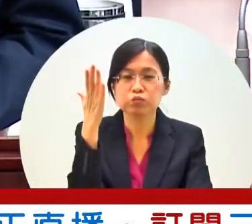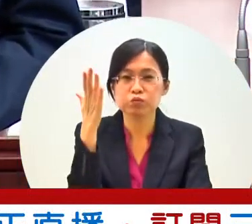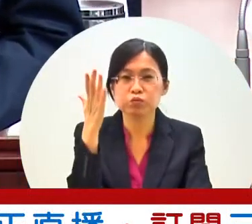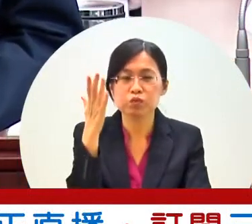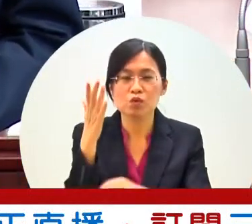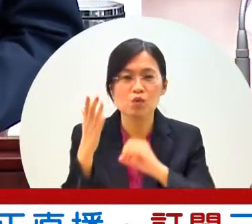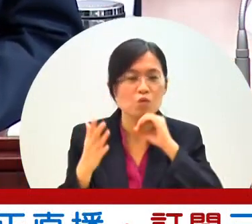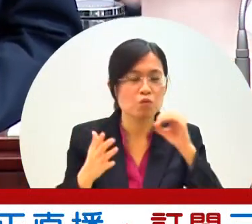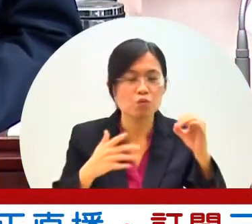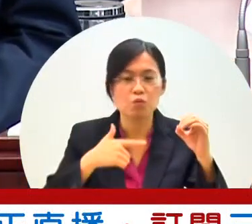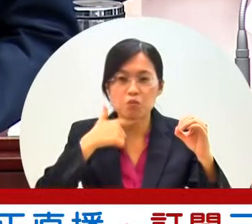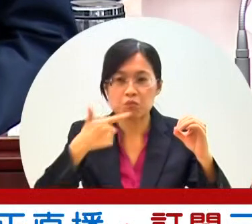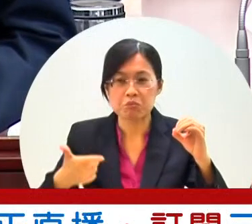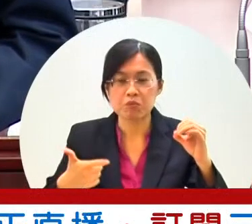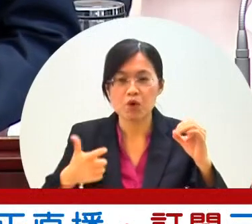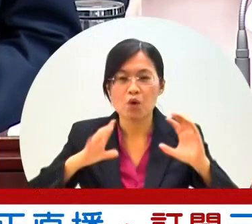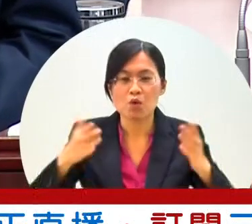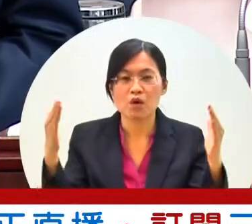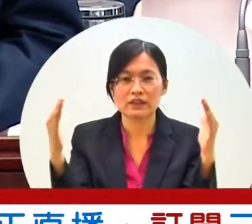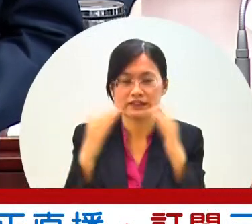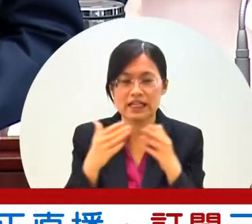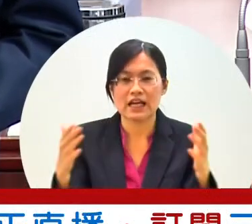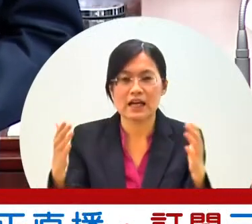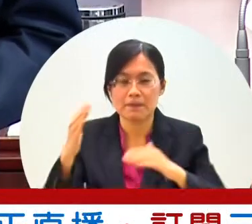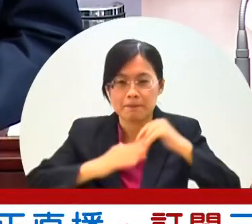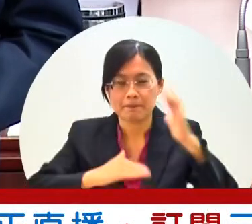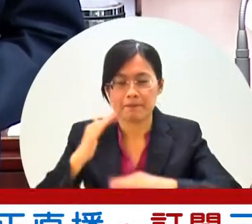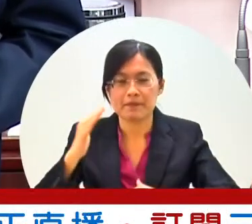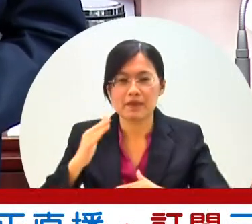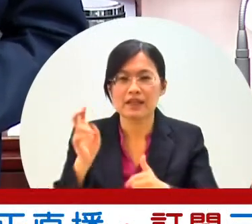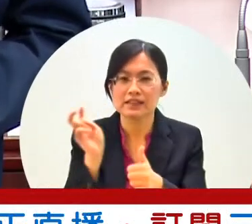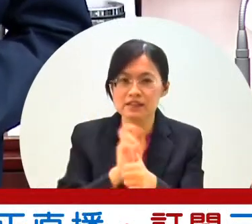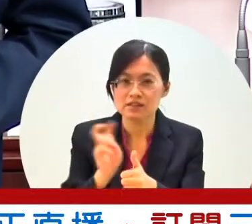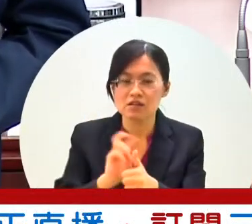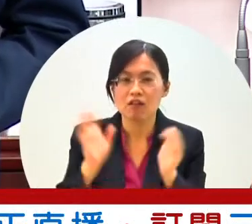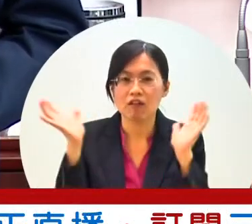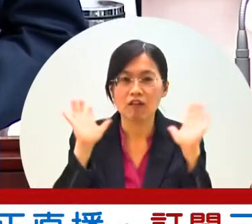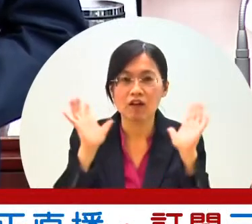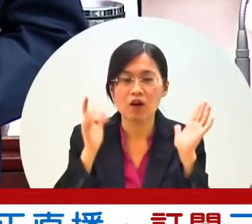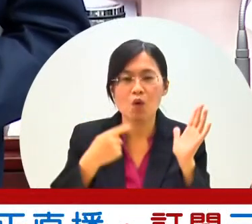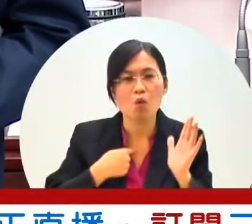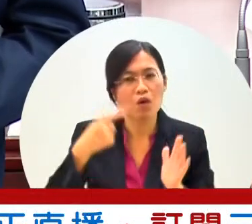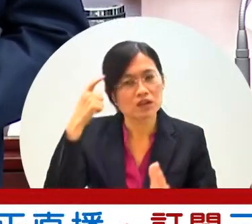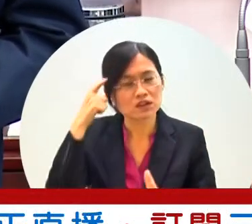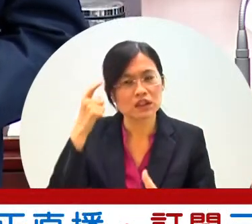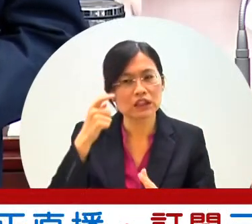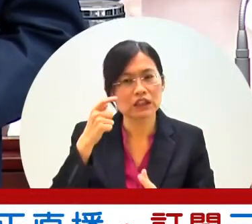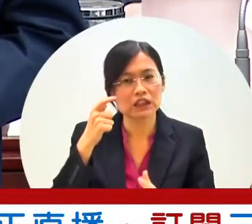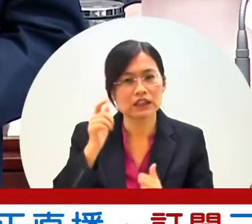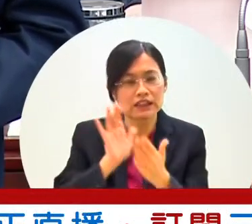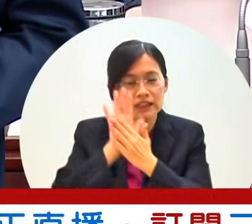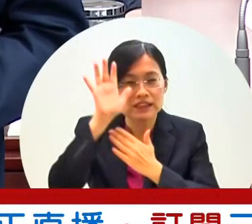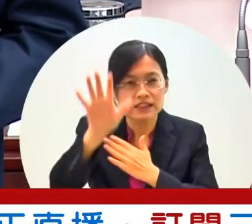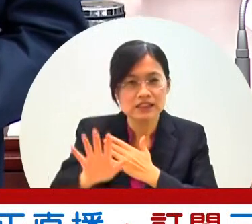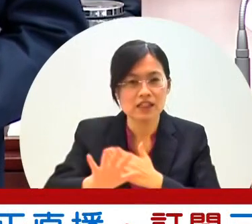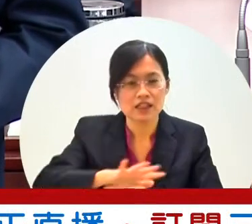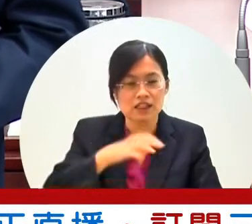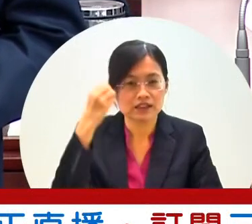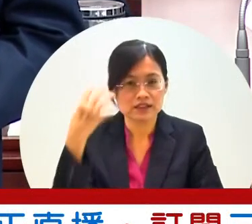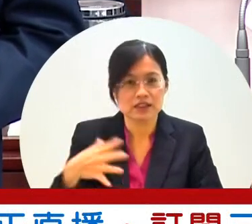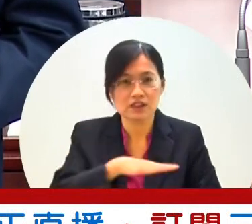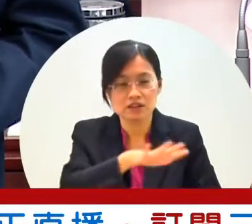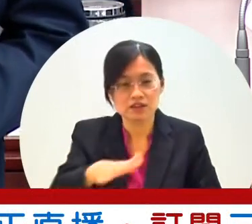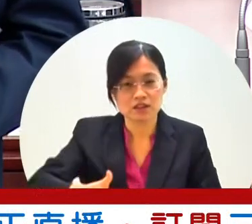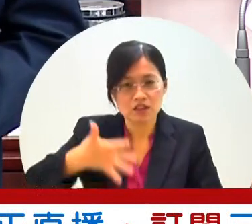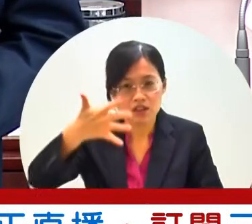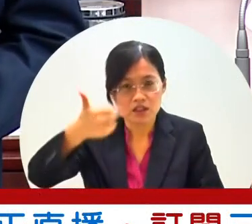0到6岁国家跟你一起养。那我认为下一任的总统的这个候选